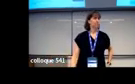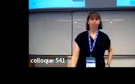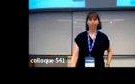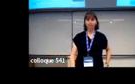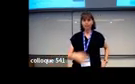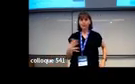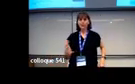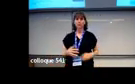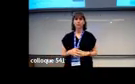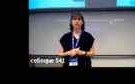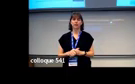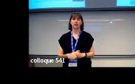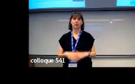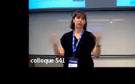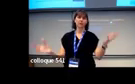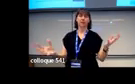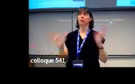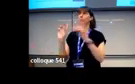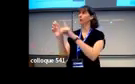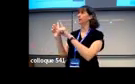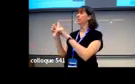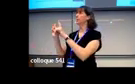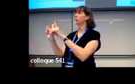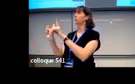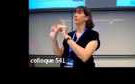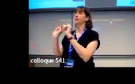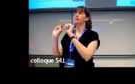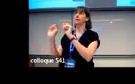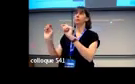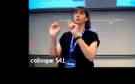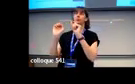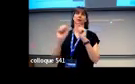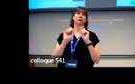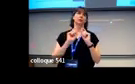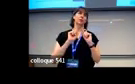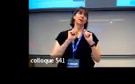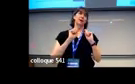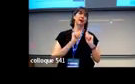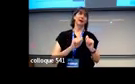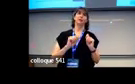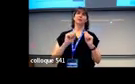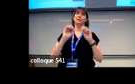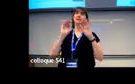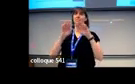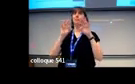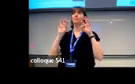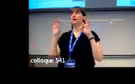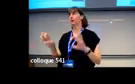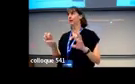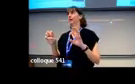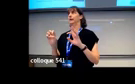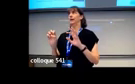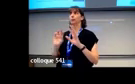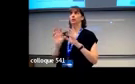choses-là. Puis, bon, il y a des tableaux, mais on n'en met pas beaucoup parce que les tableaux, c'est super dur à rendre